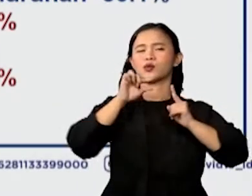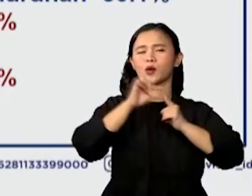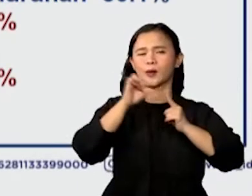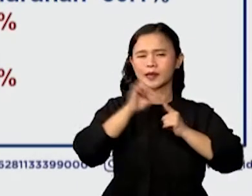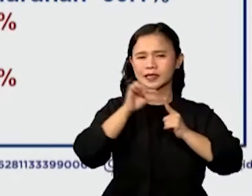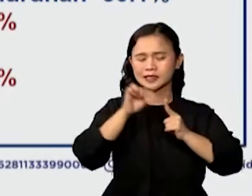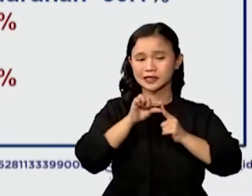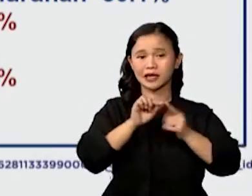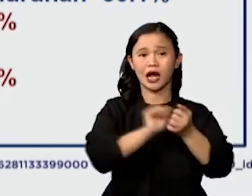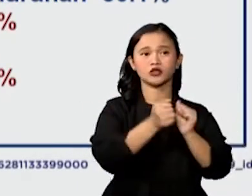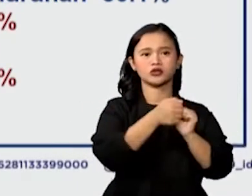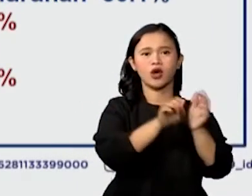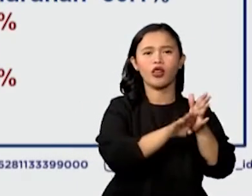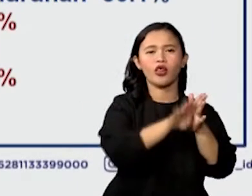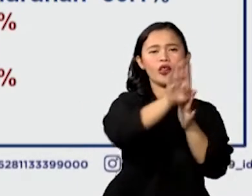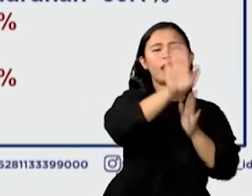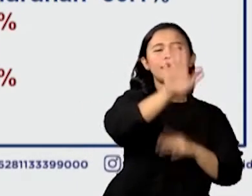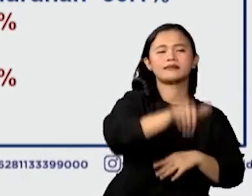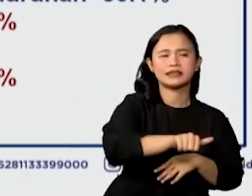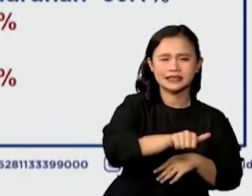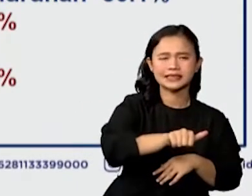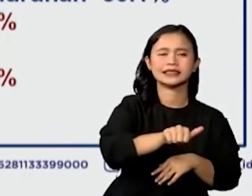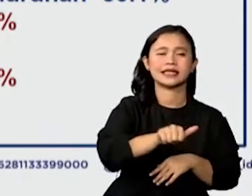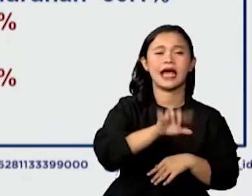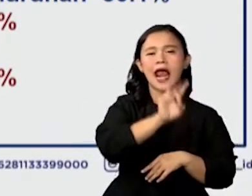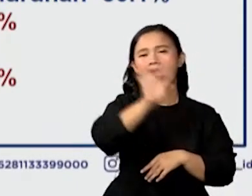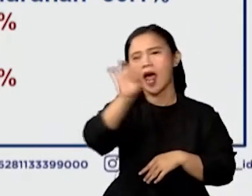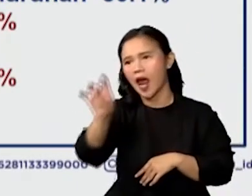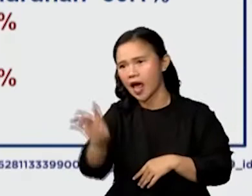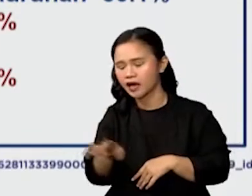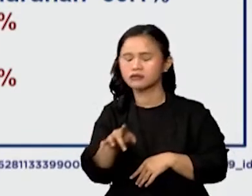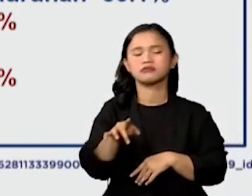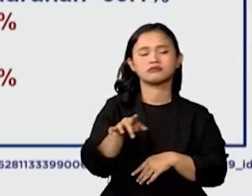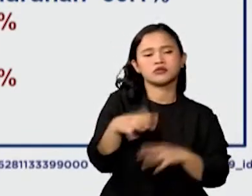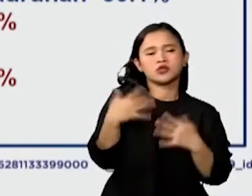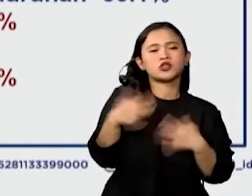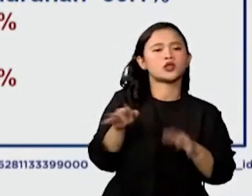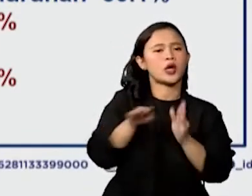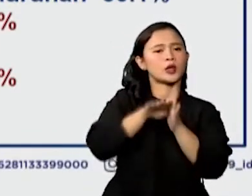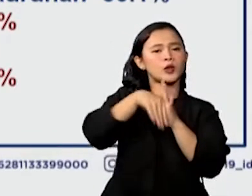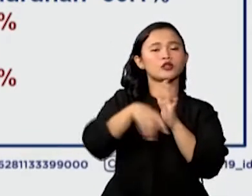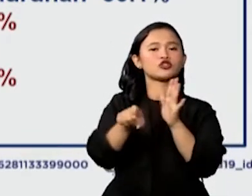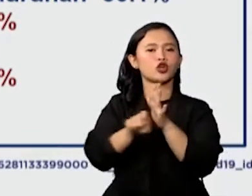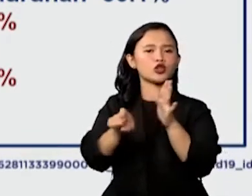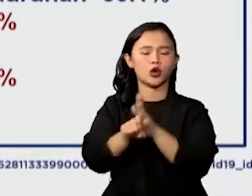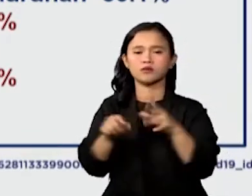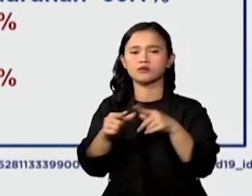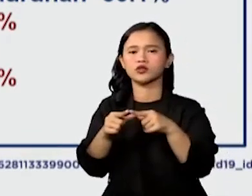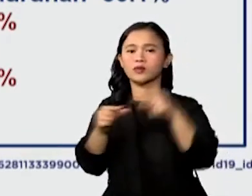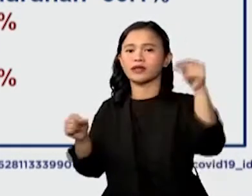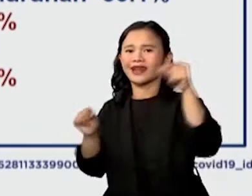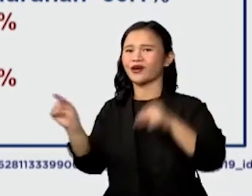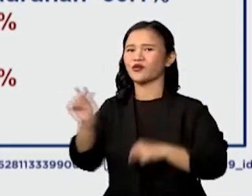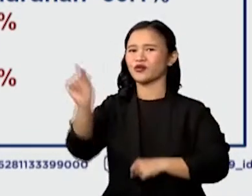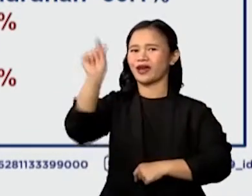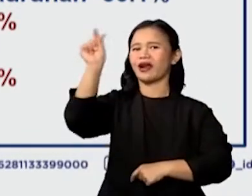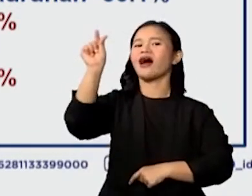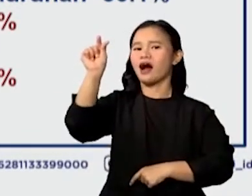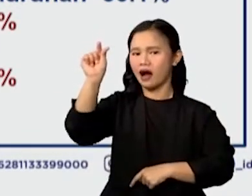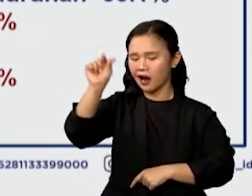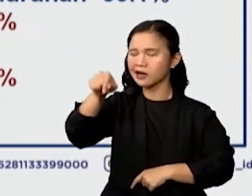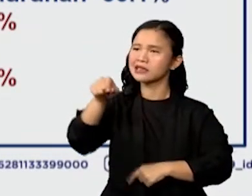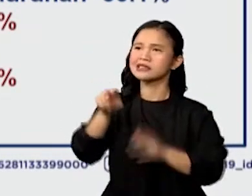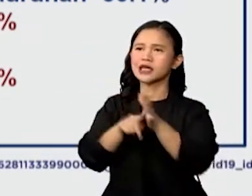peningkatan kasus. Sisanya dari pekan sebelumnya sudah terjadi penurunan. Contohnya Sumatera Utara deh. Sumatera Utara ini pada